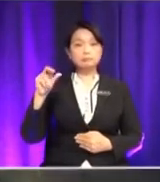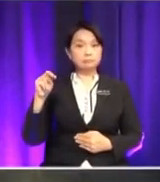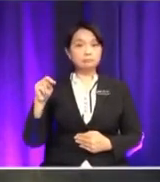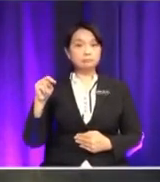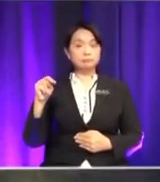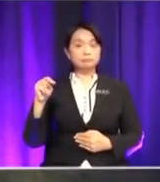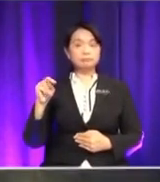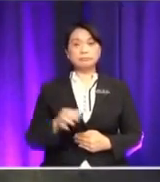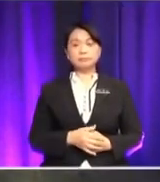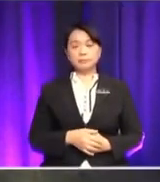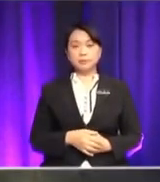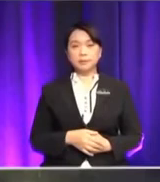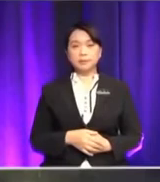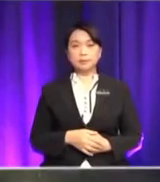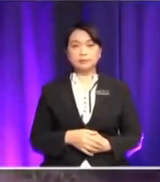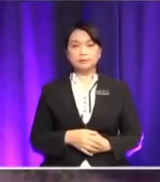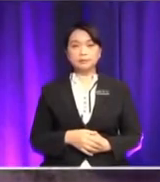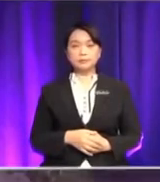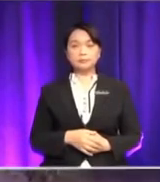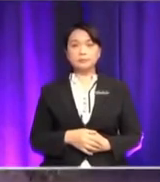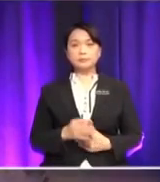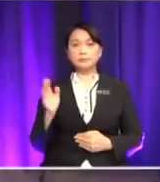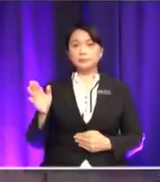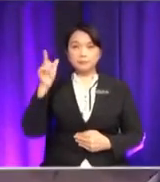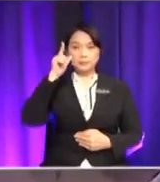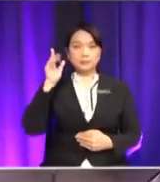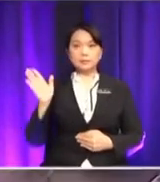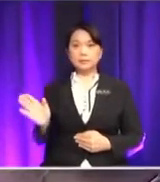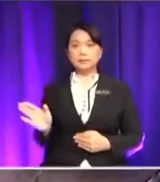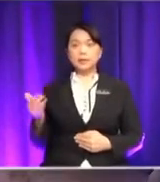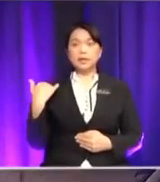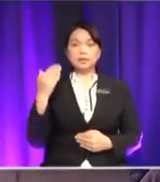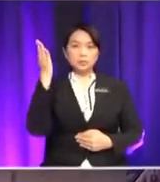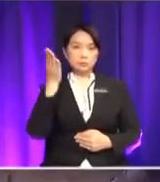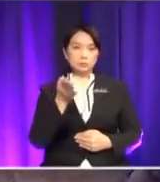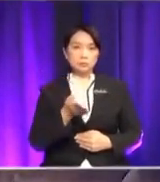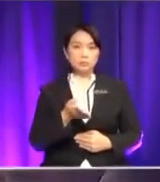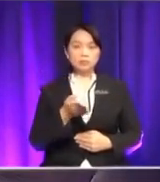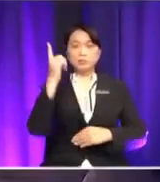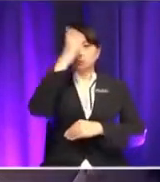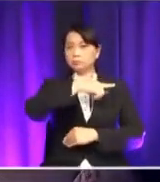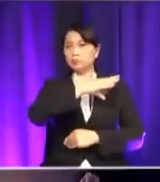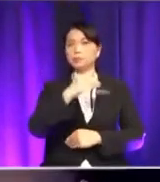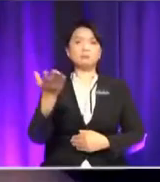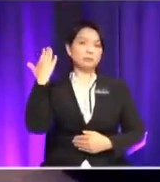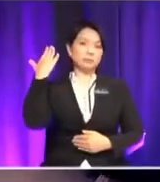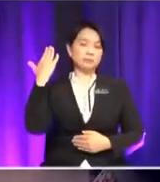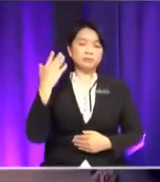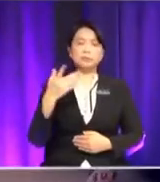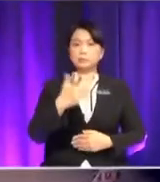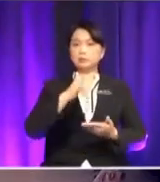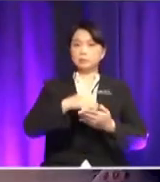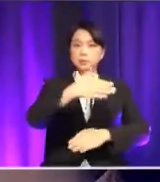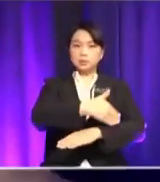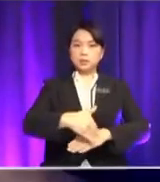dunia ayuki ah nih dia Ada kecil Neng depan dan belakang warna Kalau Sisi